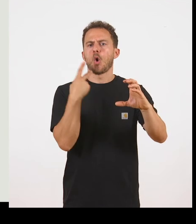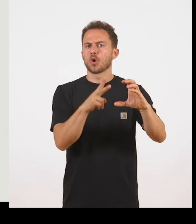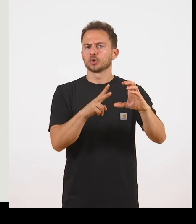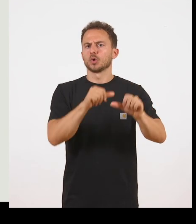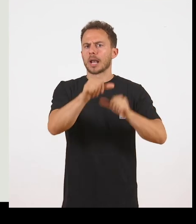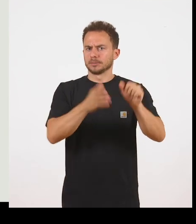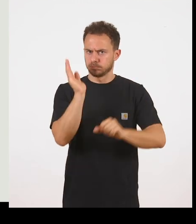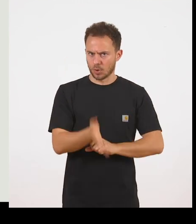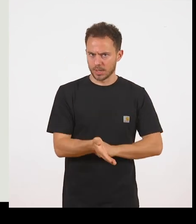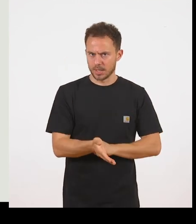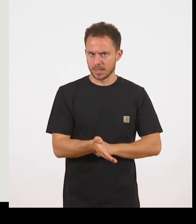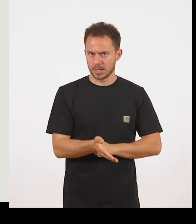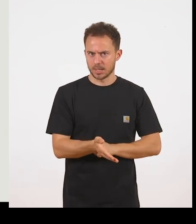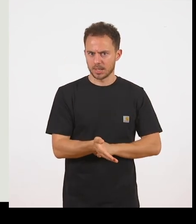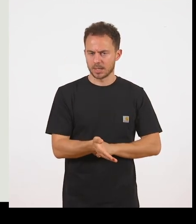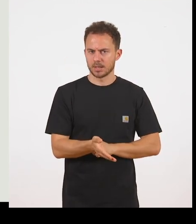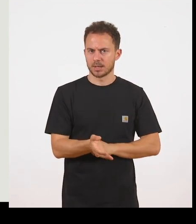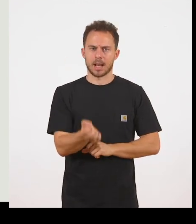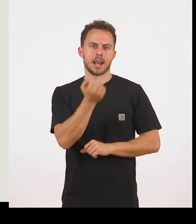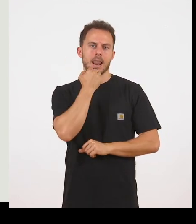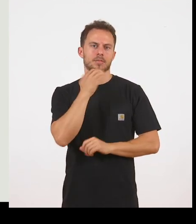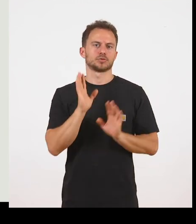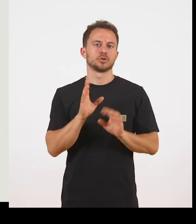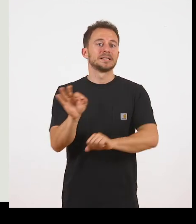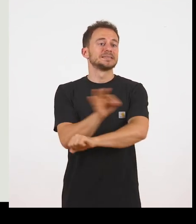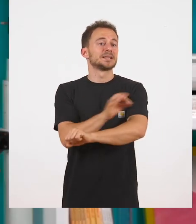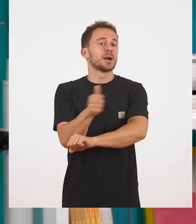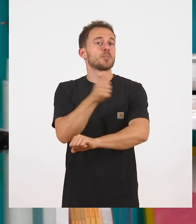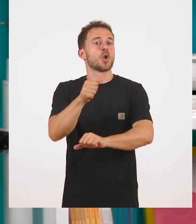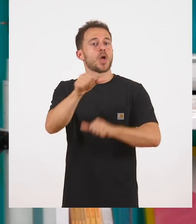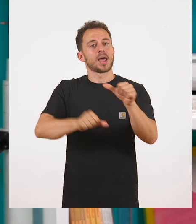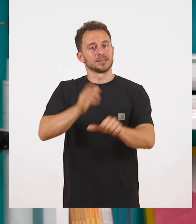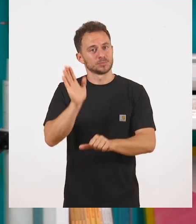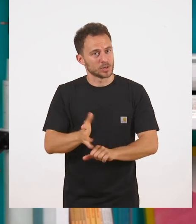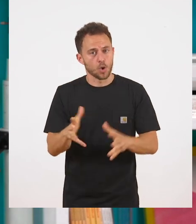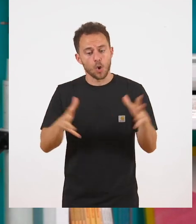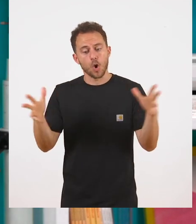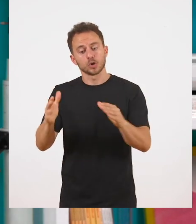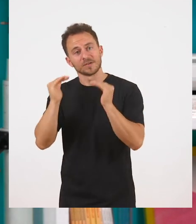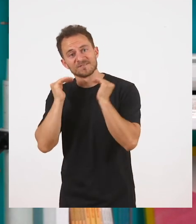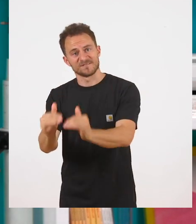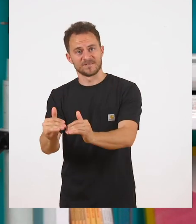μπορεί να μεταβληθεί? Όχι, το σχήμα μπορεί να μεταβληθεί, όχι ο όγκος.